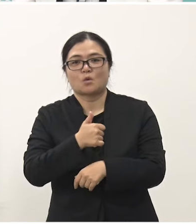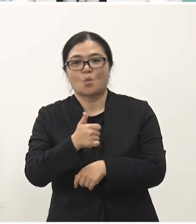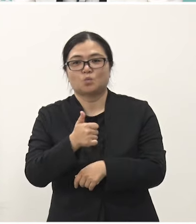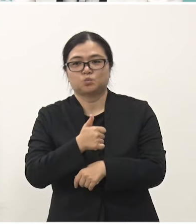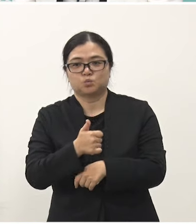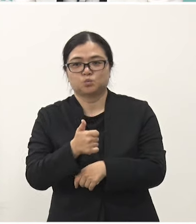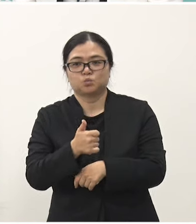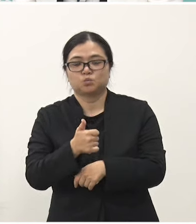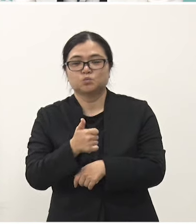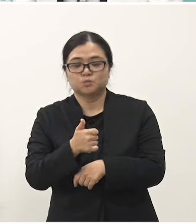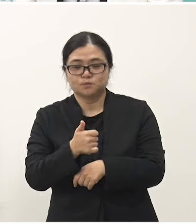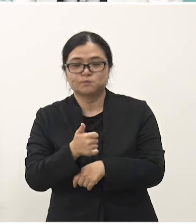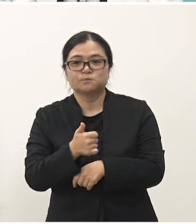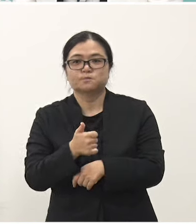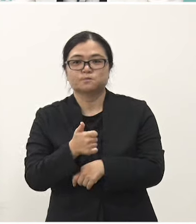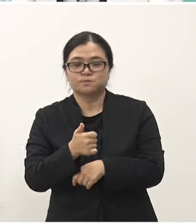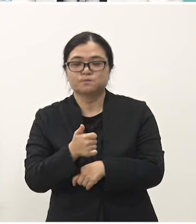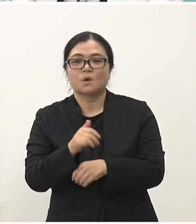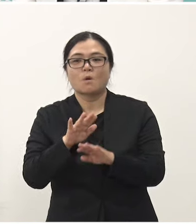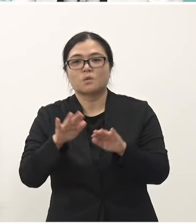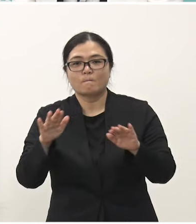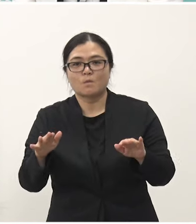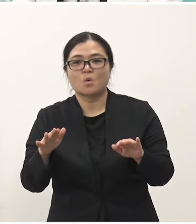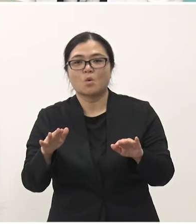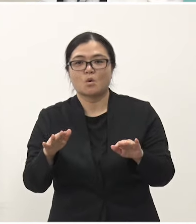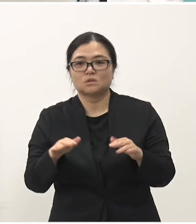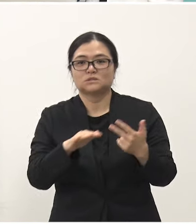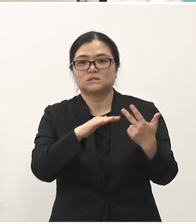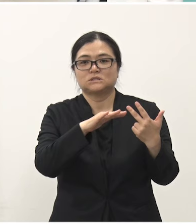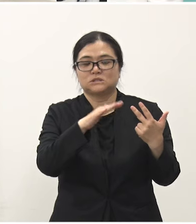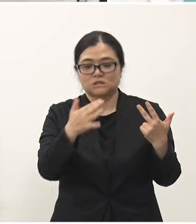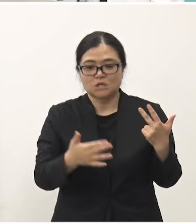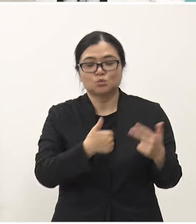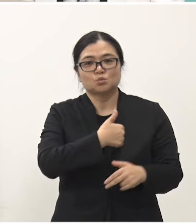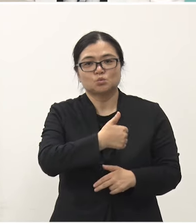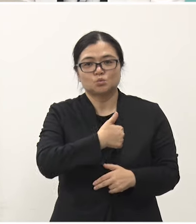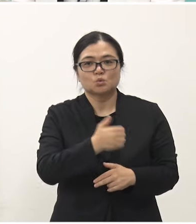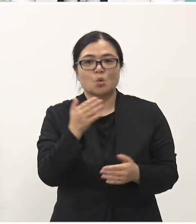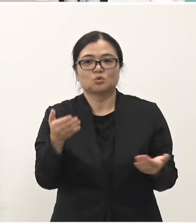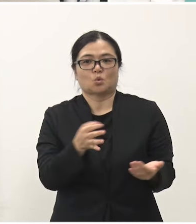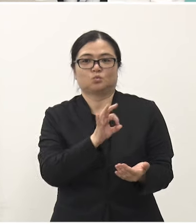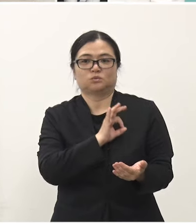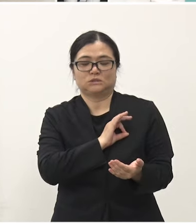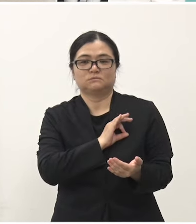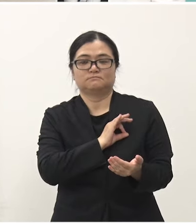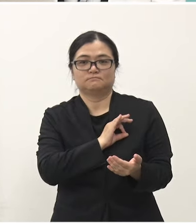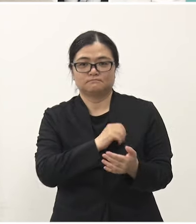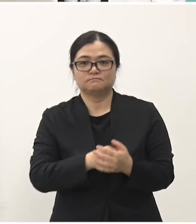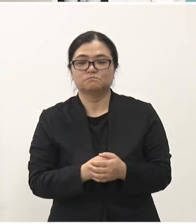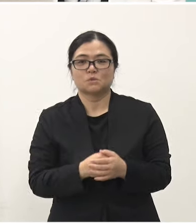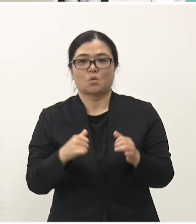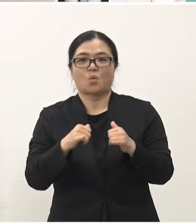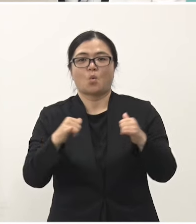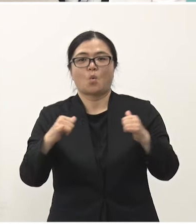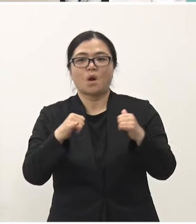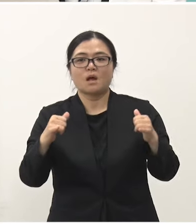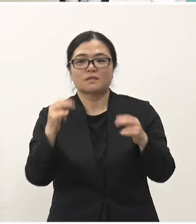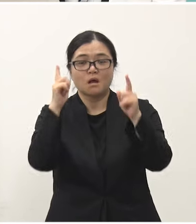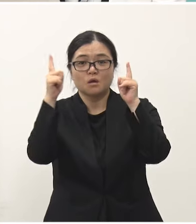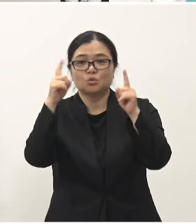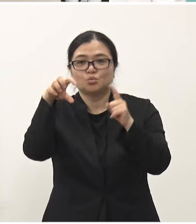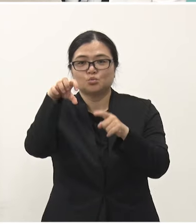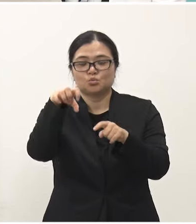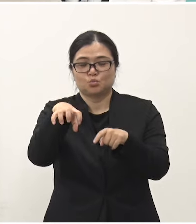対象で1度に利用できる人数は最大50組100人程度となります大型遊具を設置